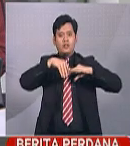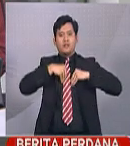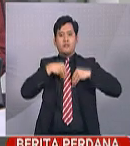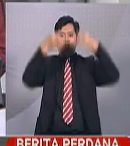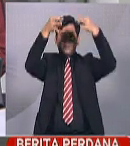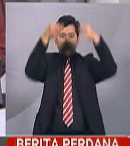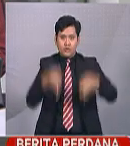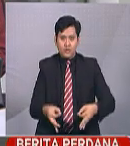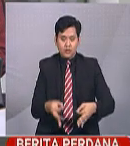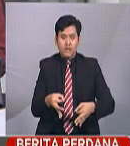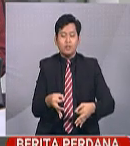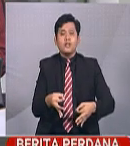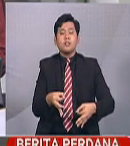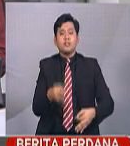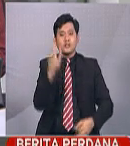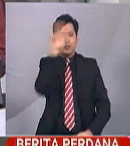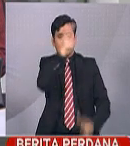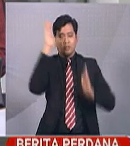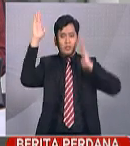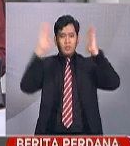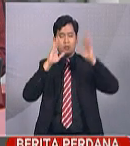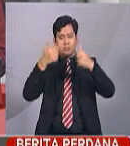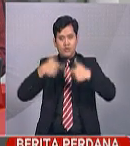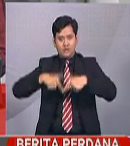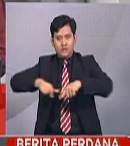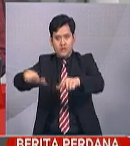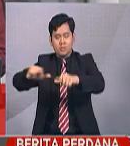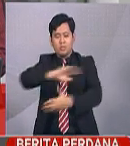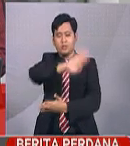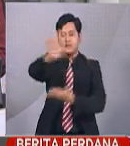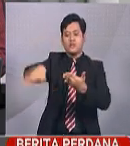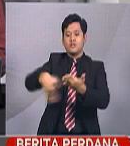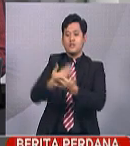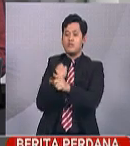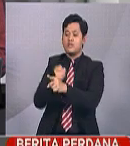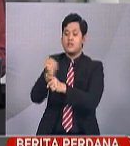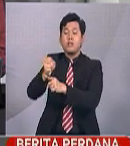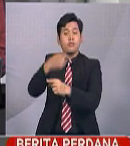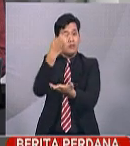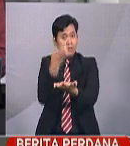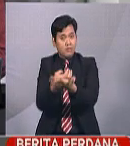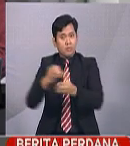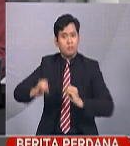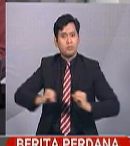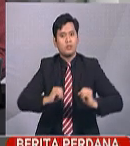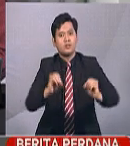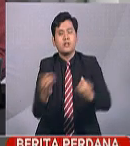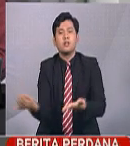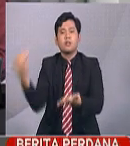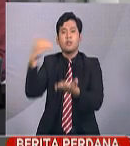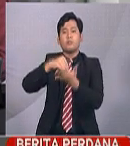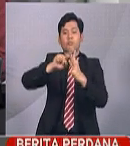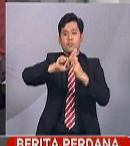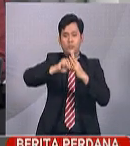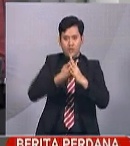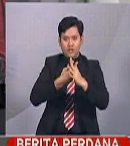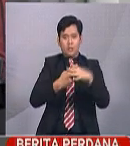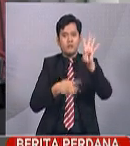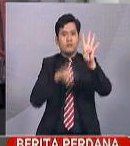keputusan kerajaan persekutuan membenarkan hampir kesemua sektor ekonomi beroperasi semula mulai 4